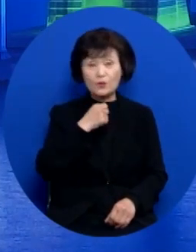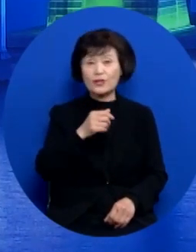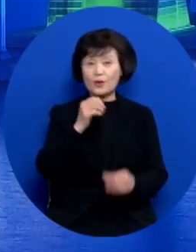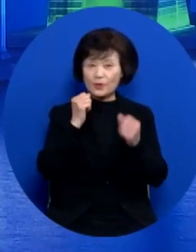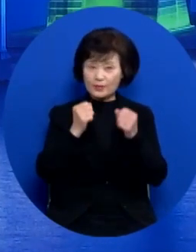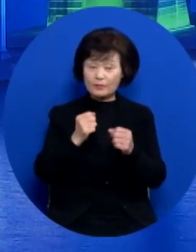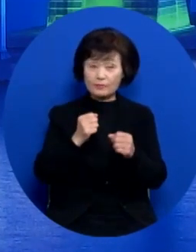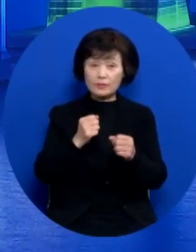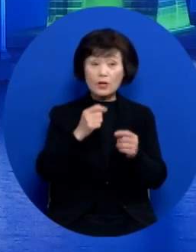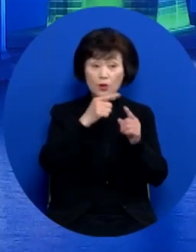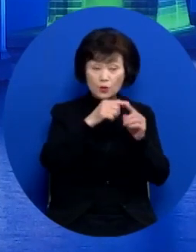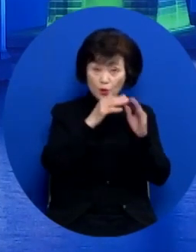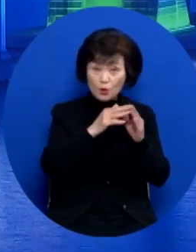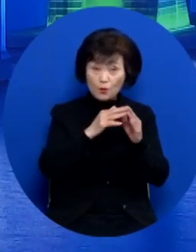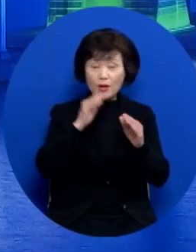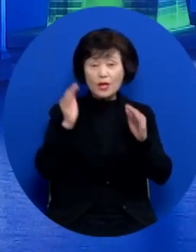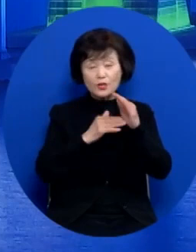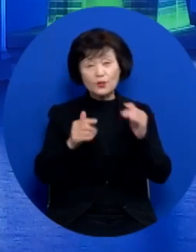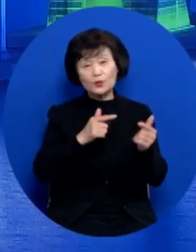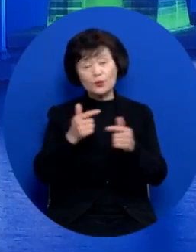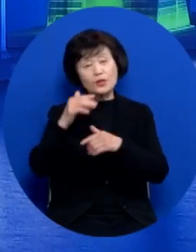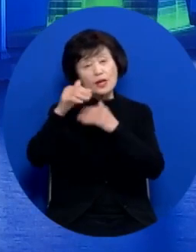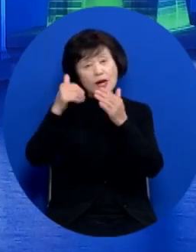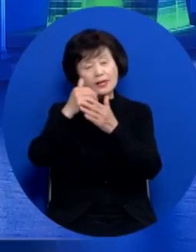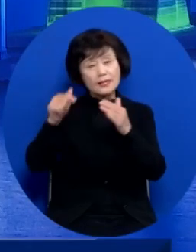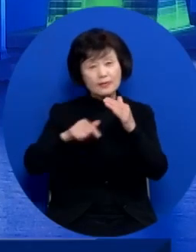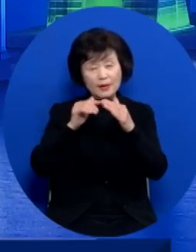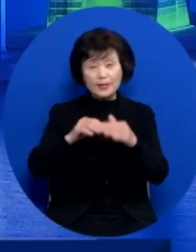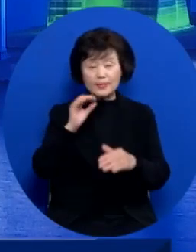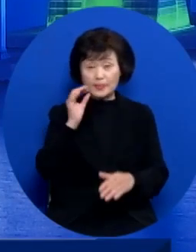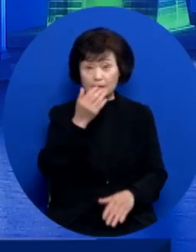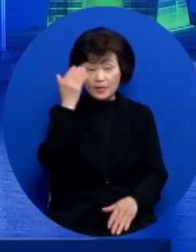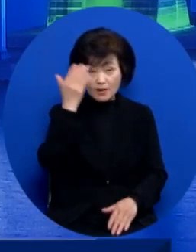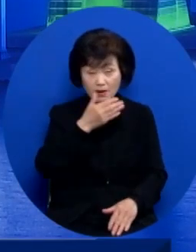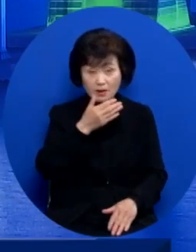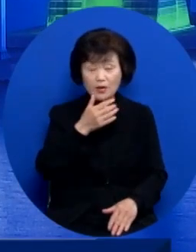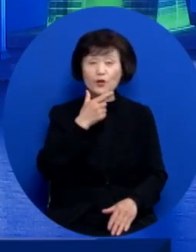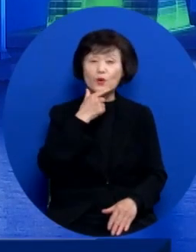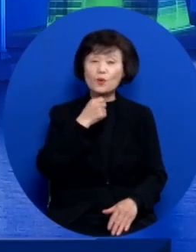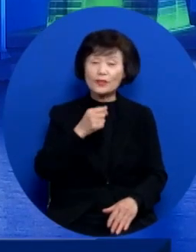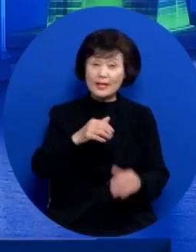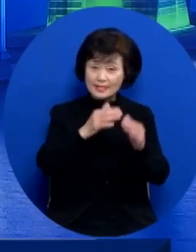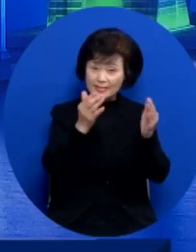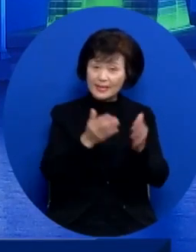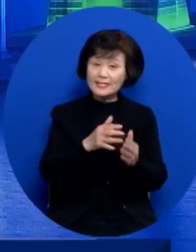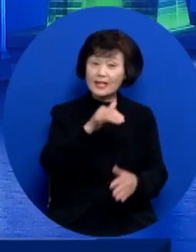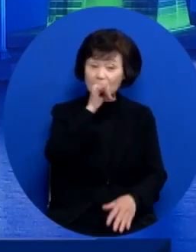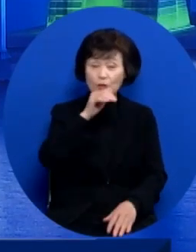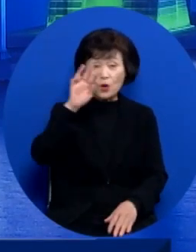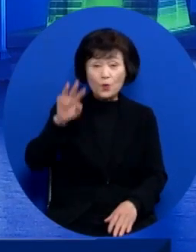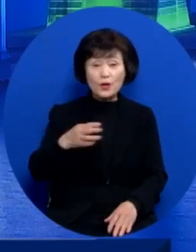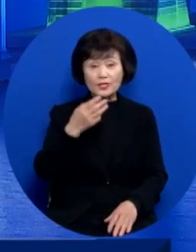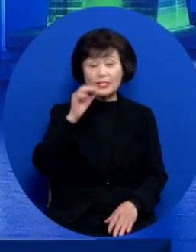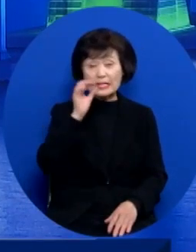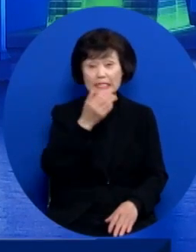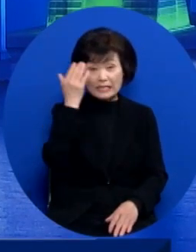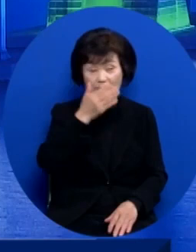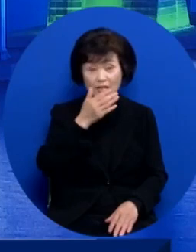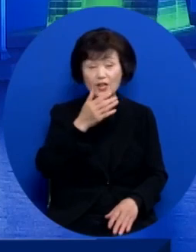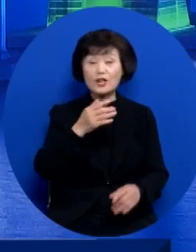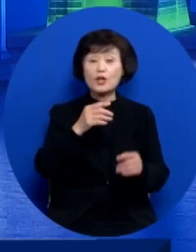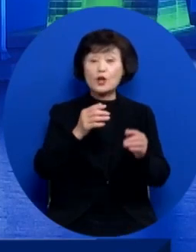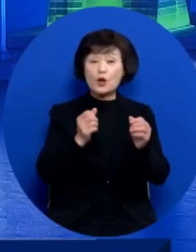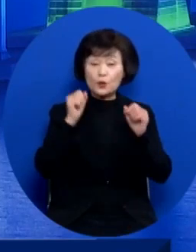성도가 하나님 안에서 성결하길 바라며 사역하는 단체가 있습니다. 웨슬리안 성결운동본부인데요.